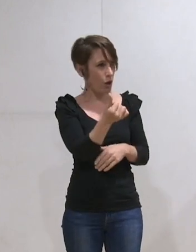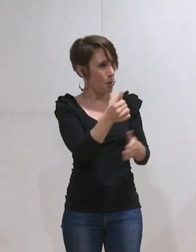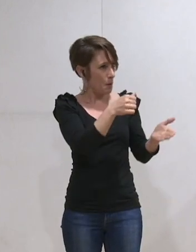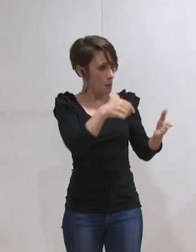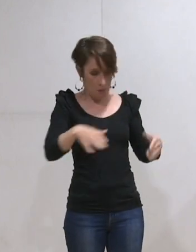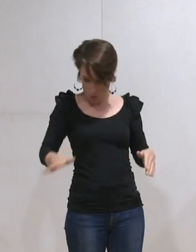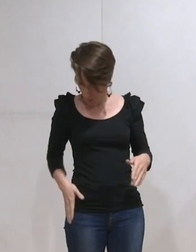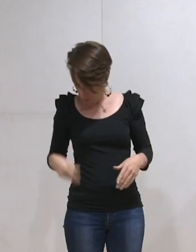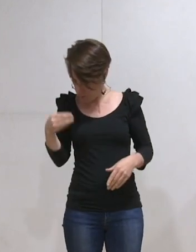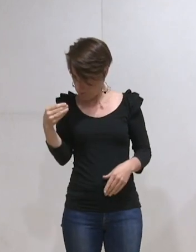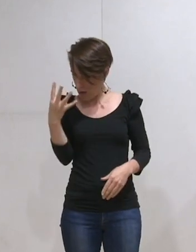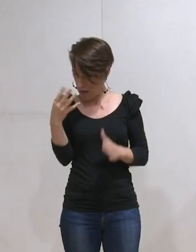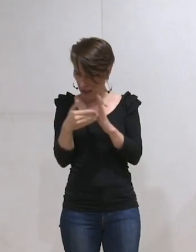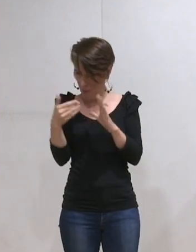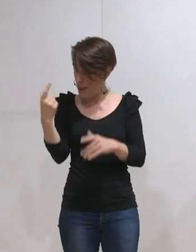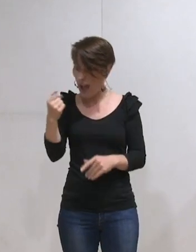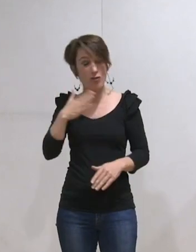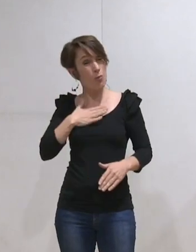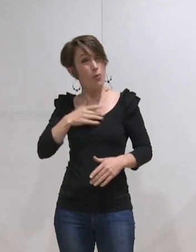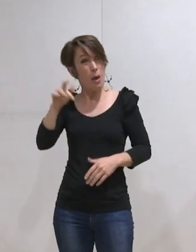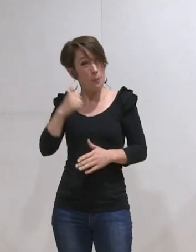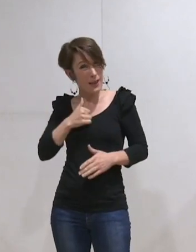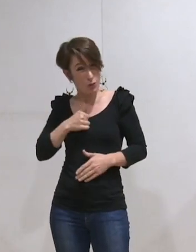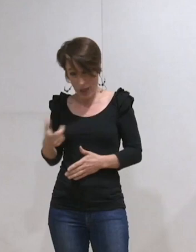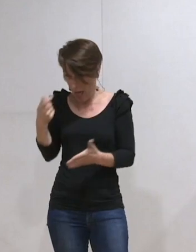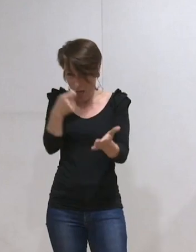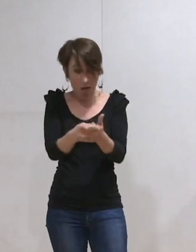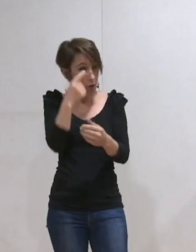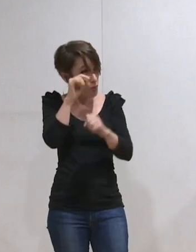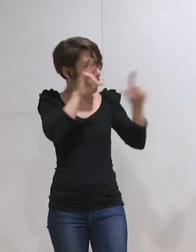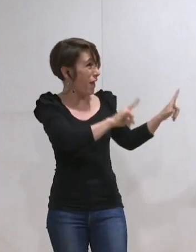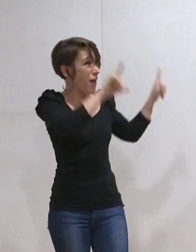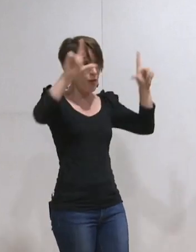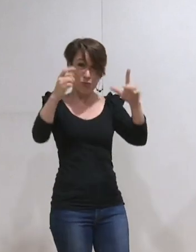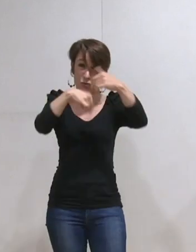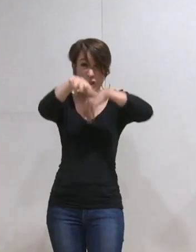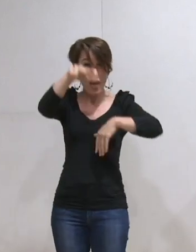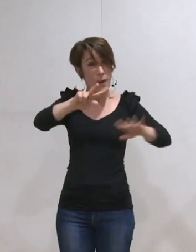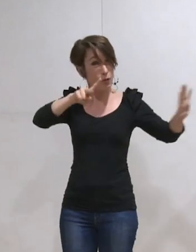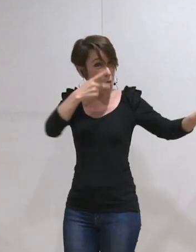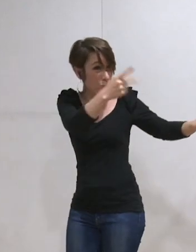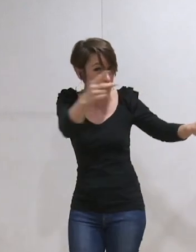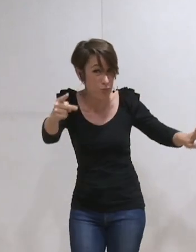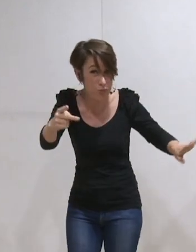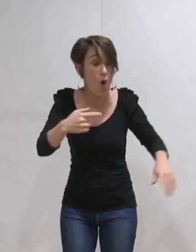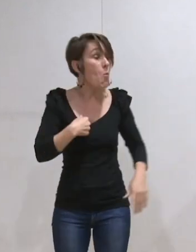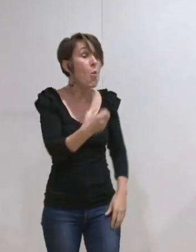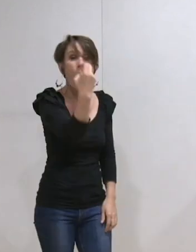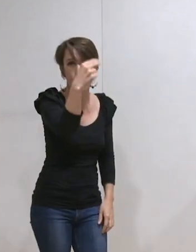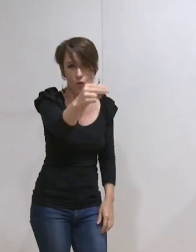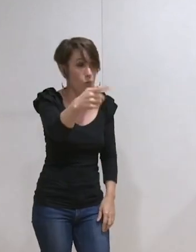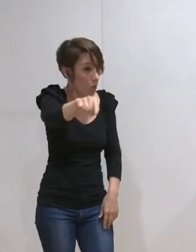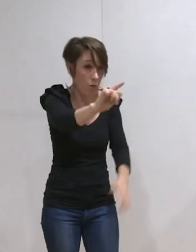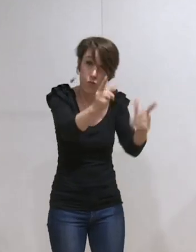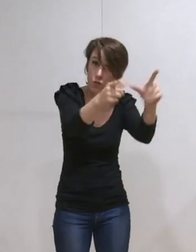est-ce que je mettrai 4000 € de mon pognon personnel pour mettre ça chez moi vous avez le droit de dire oui moi je vous le dit très clairement je dis non et